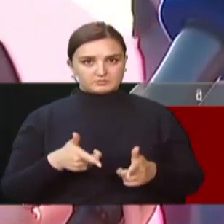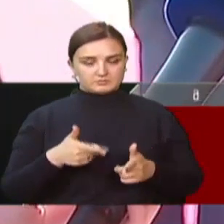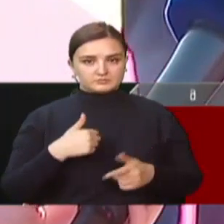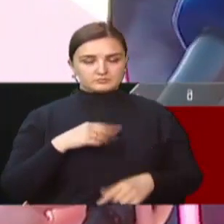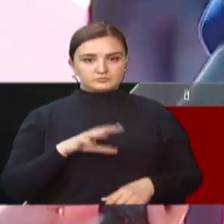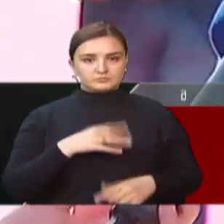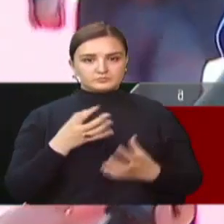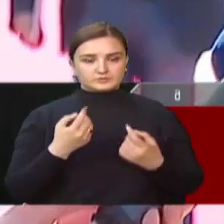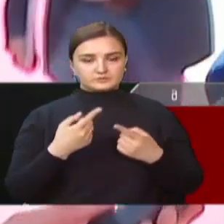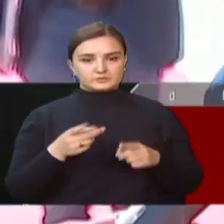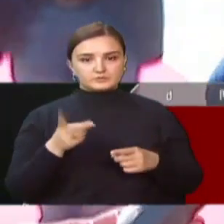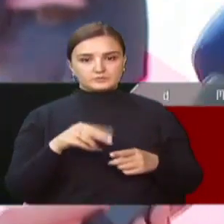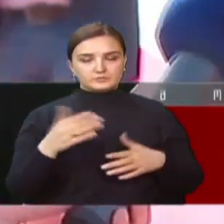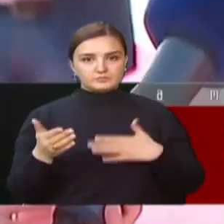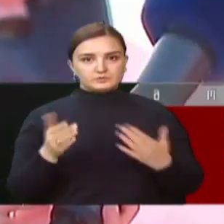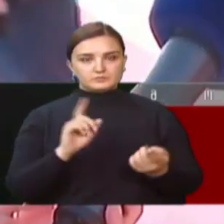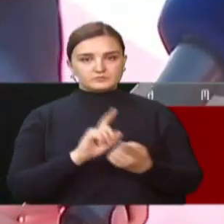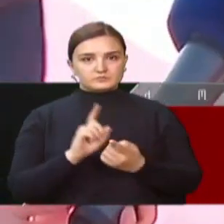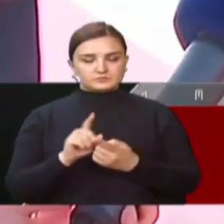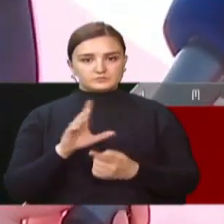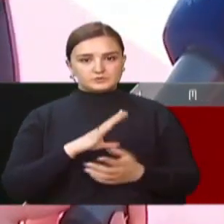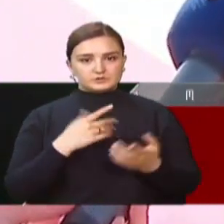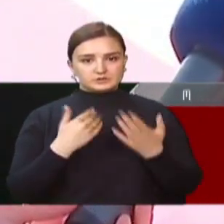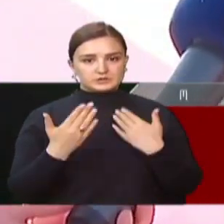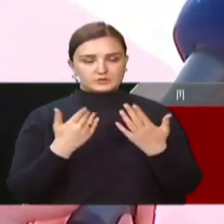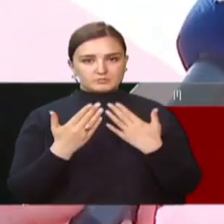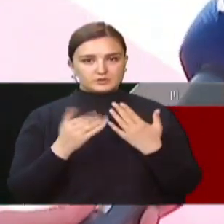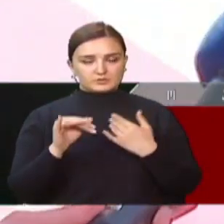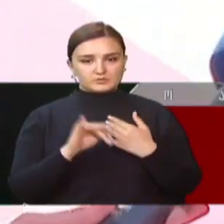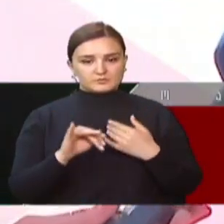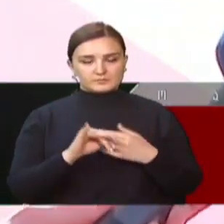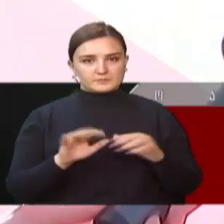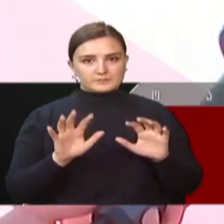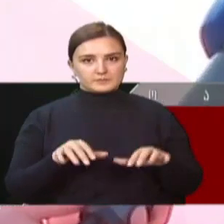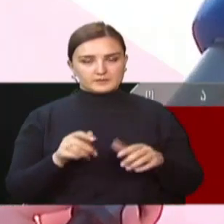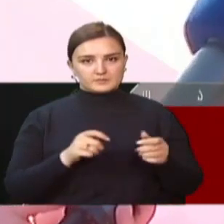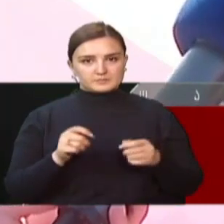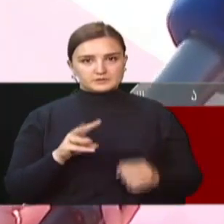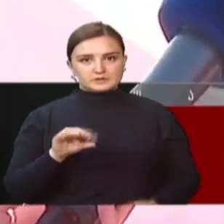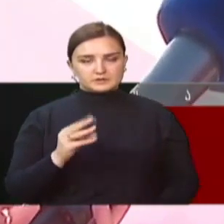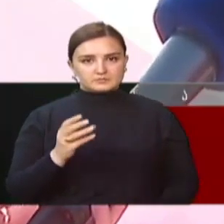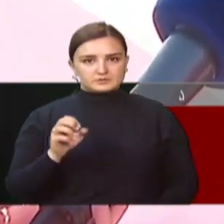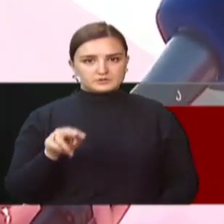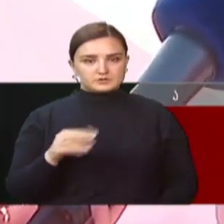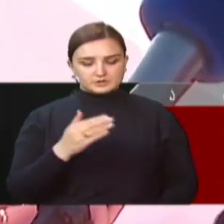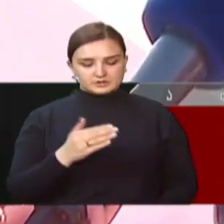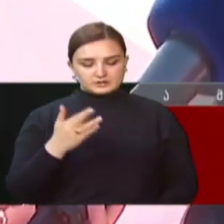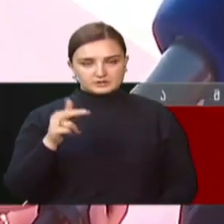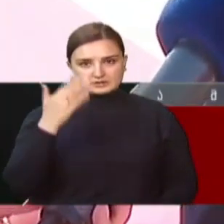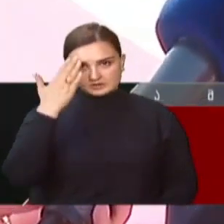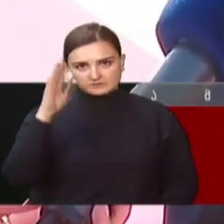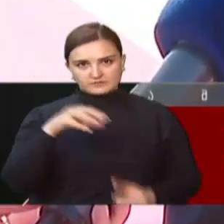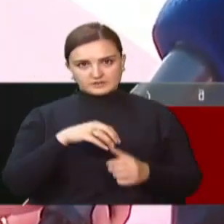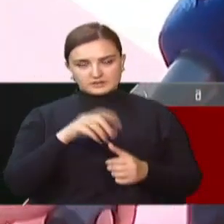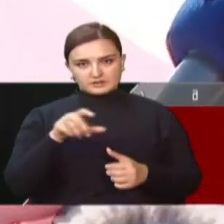სხვა ორმხრივი შეხვედრებიც, მქონდა საუბარი პრეზიდენტ მიშელთან და სხვებთან, სხვა